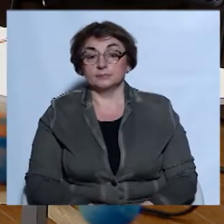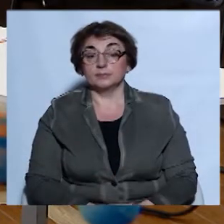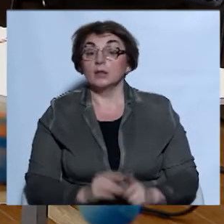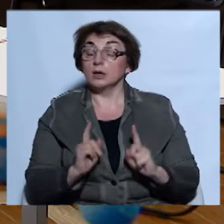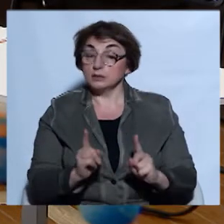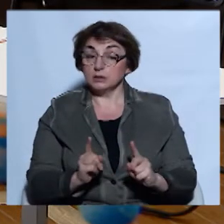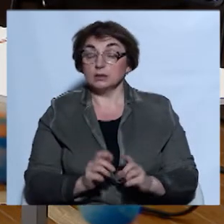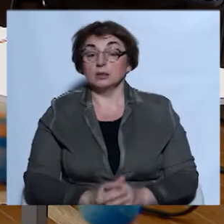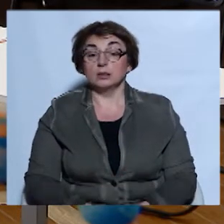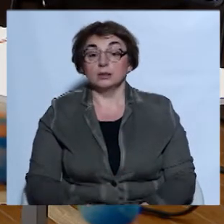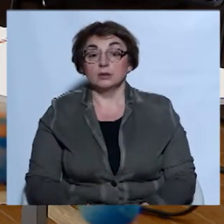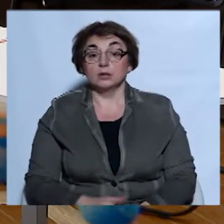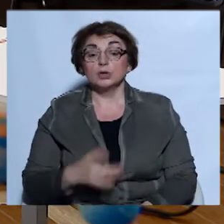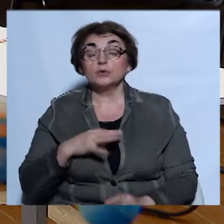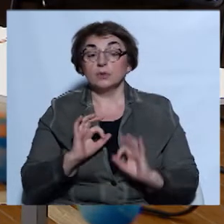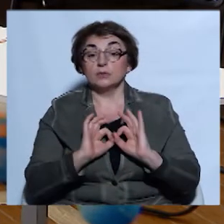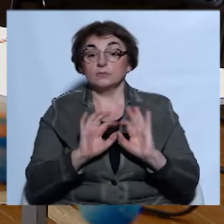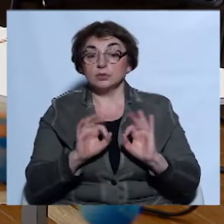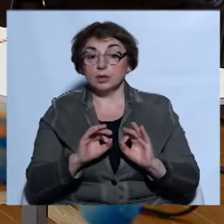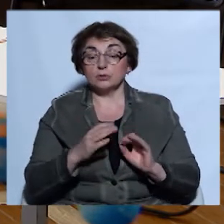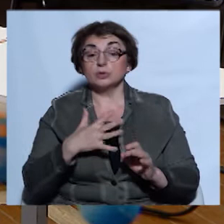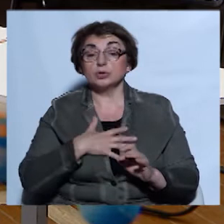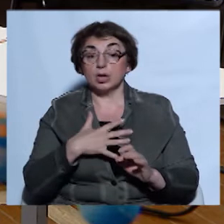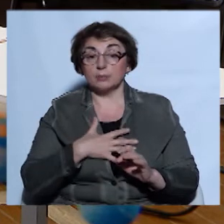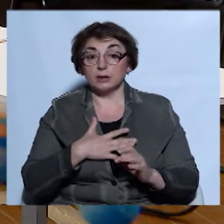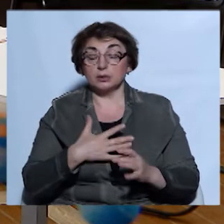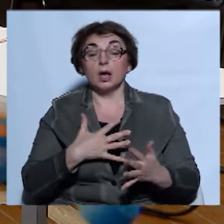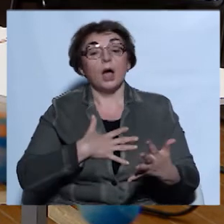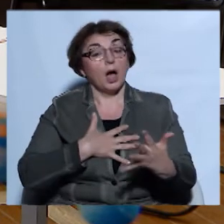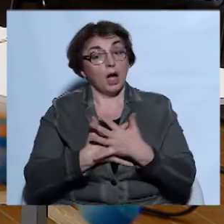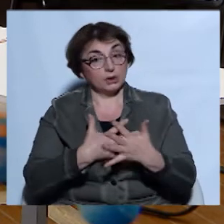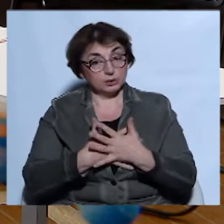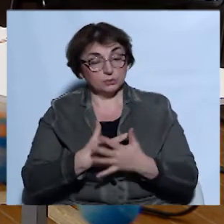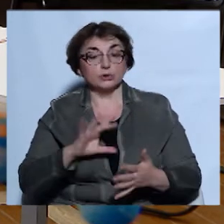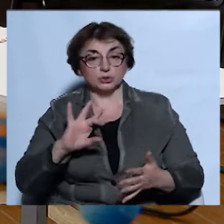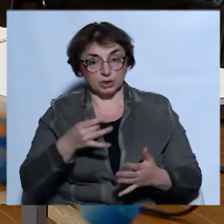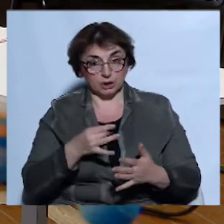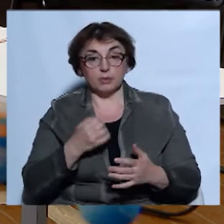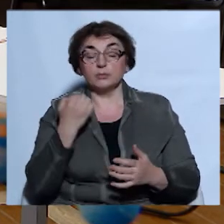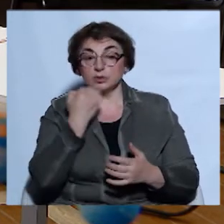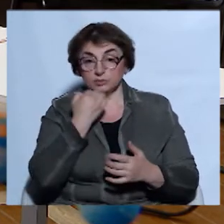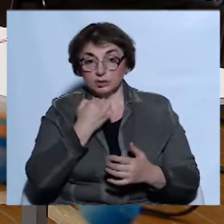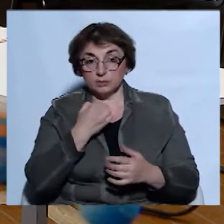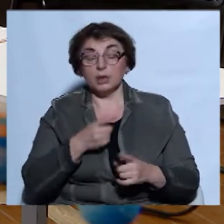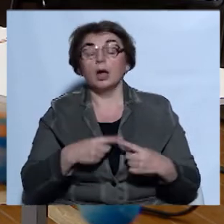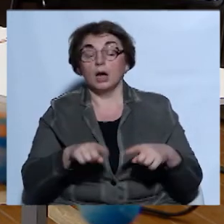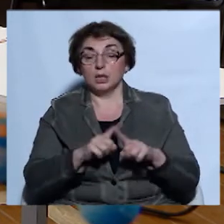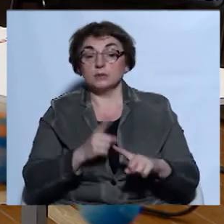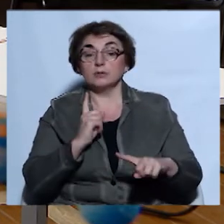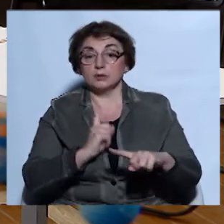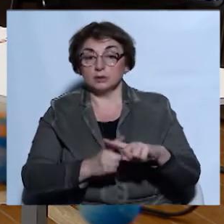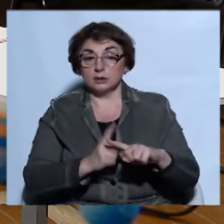ესე იგი, ჩვენ ვისაუბრეთ, რომ ჟანგვადი აქტიური მჟანგავია და დიახ, დავჟანგეთ მეტალი